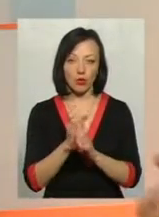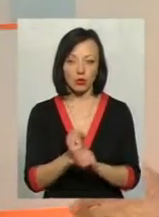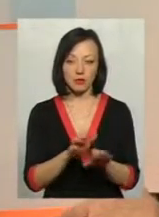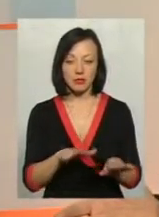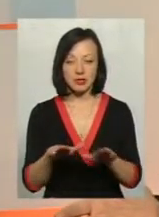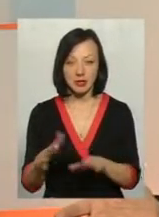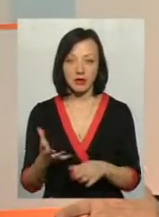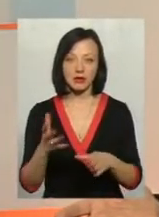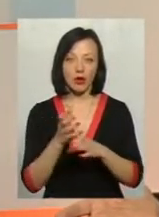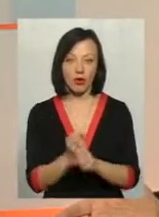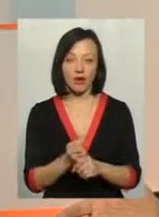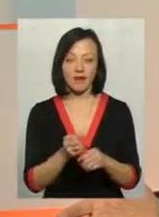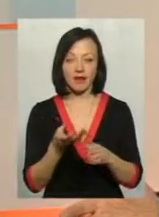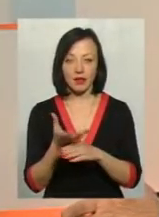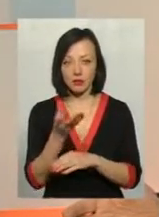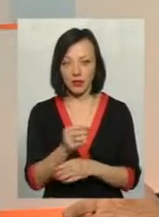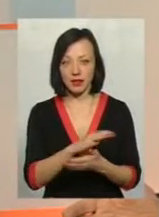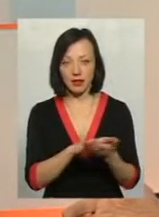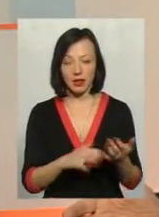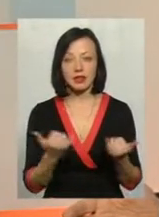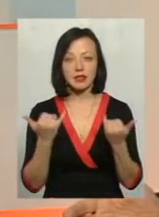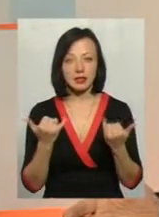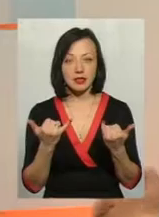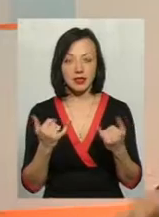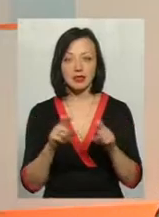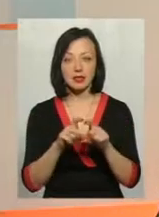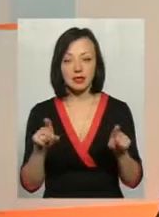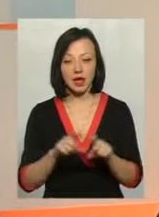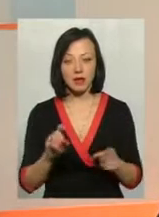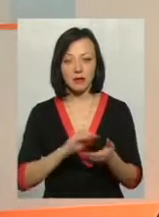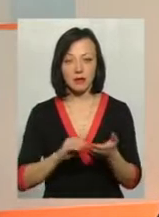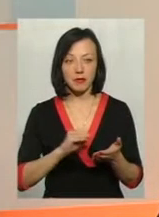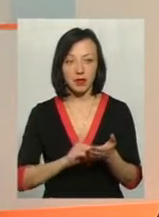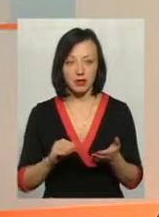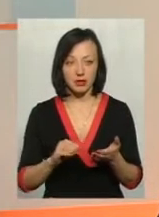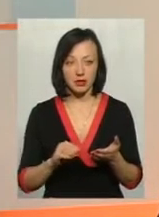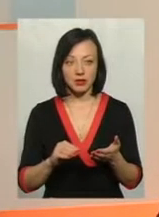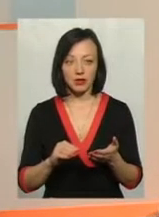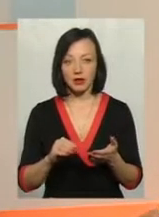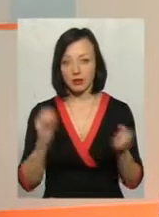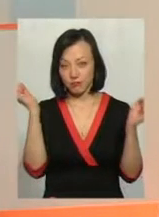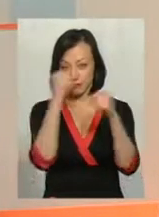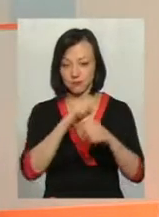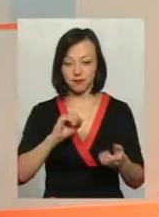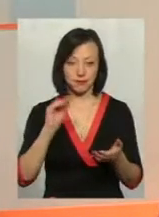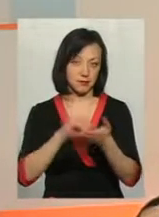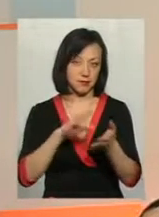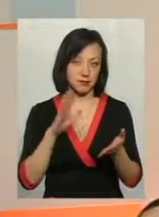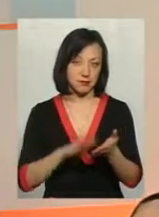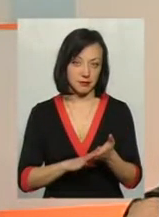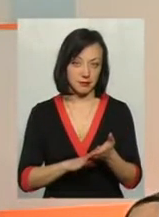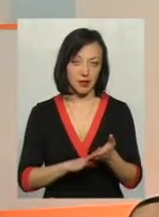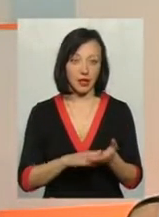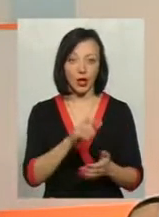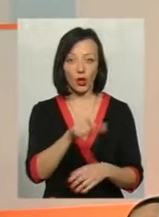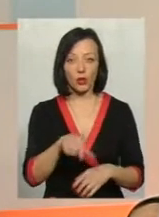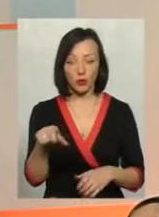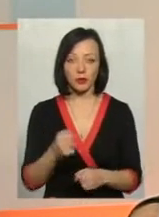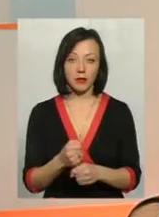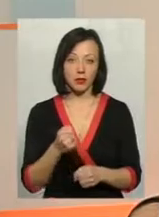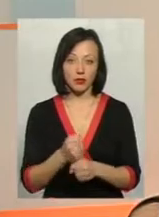скоротять фінансування і так далі. Зрозуміло, що заклади пишуть, вибачте, цю звітність зі стелі. І всі люди, які працюють